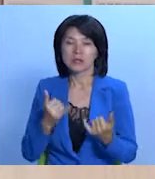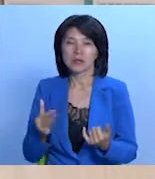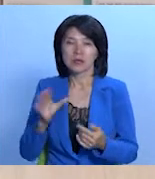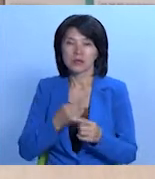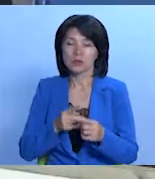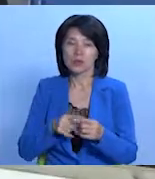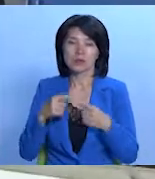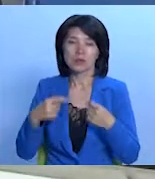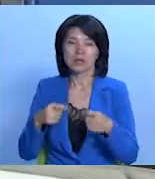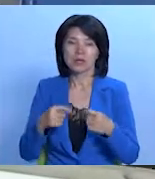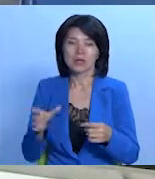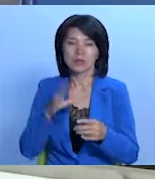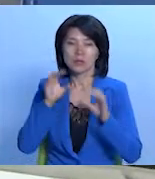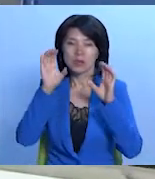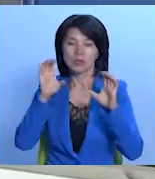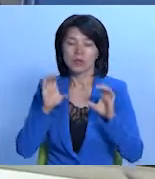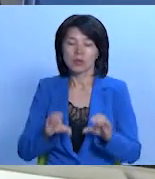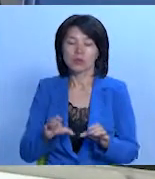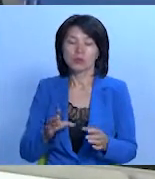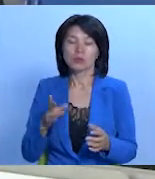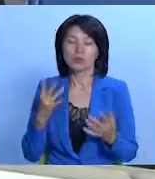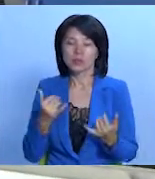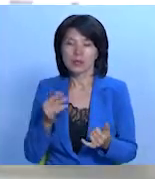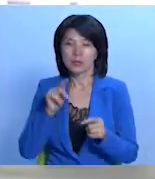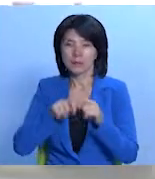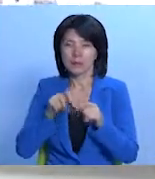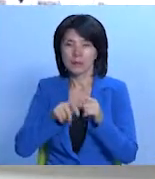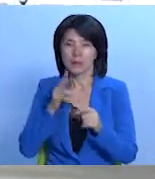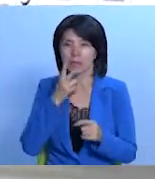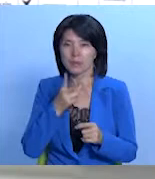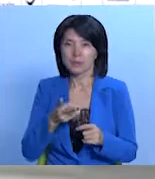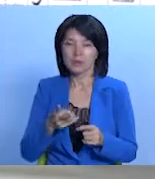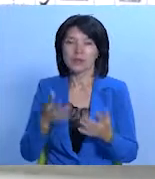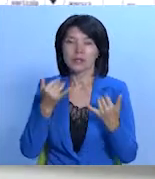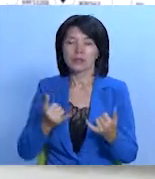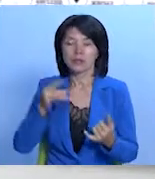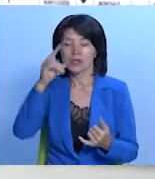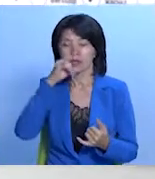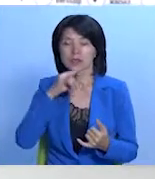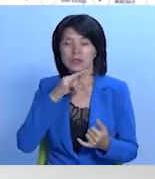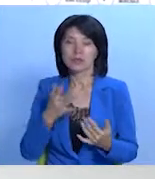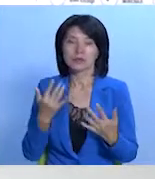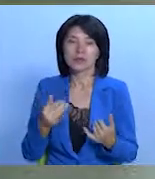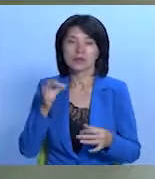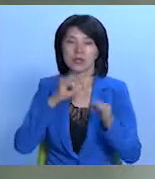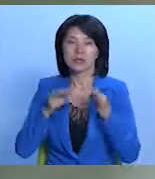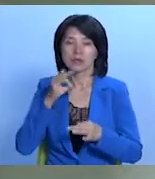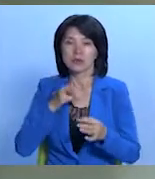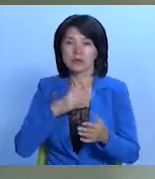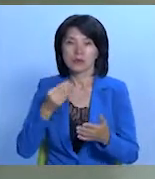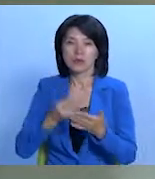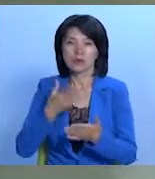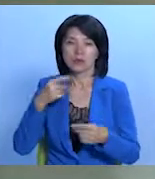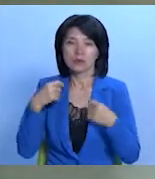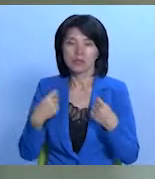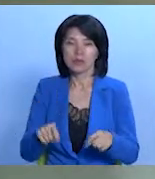Дегенмен алыпсатарлықпен айналысқан заң бұзушылар еліміздің 11 аймағында анықталды. Қазақстанда дәріні қымбатқа сатып, пайдаға кенелмек болғандар